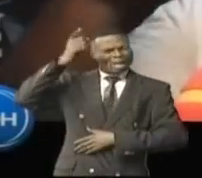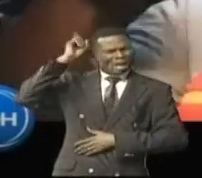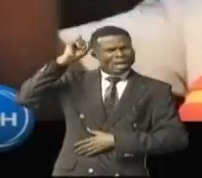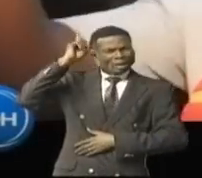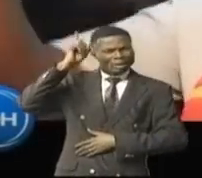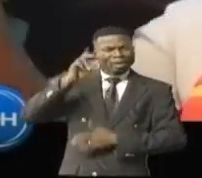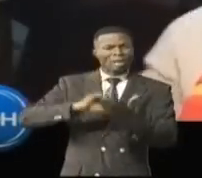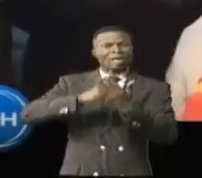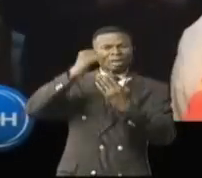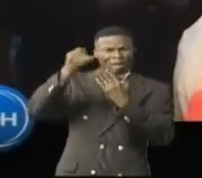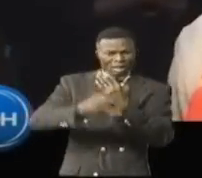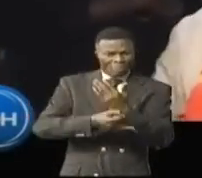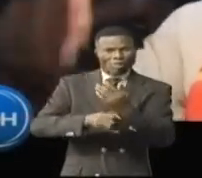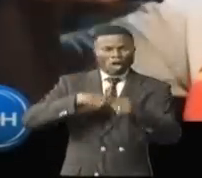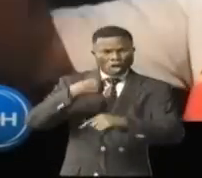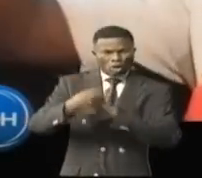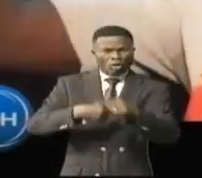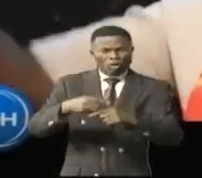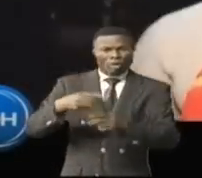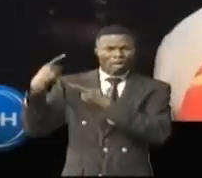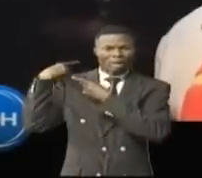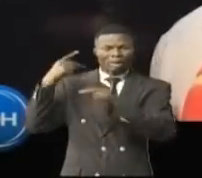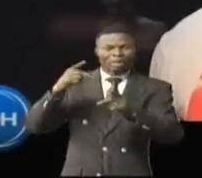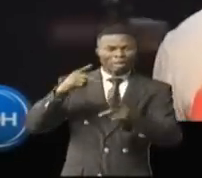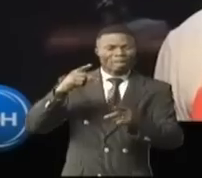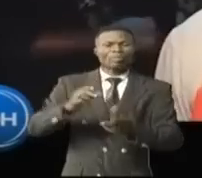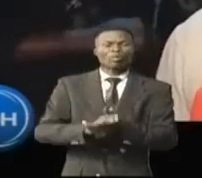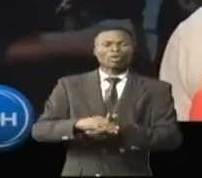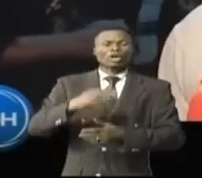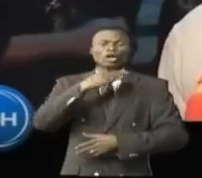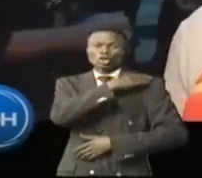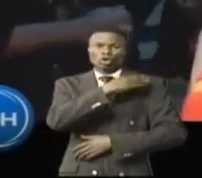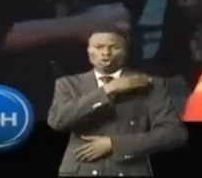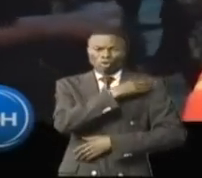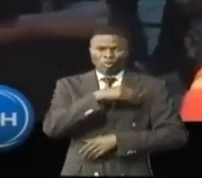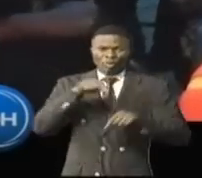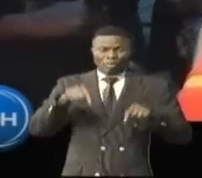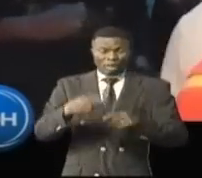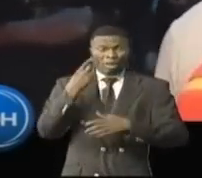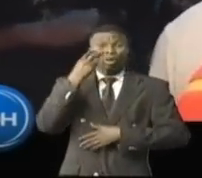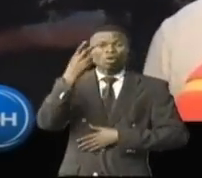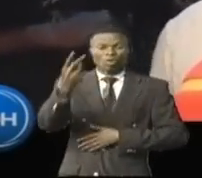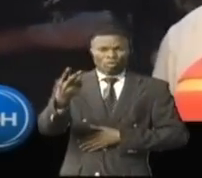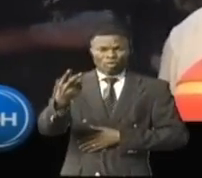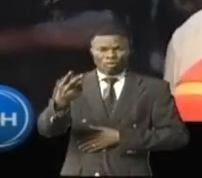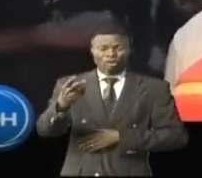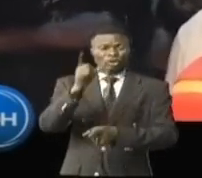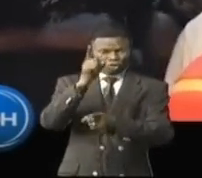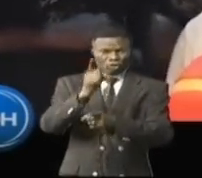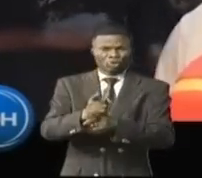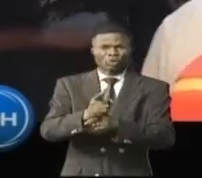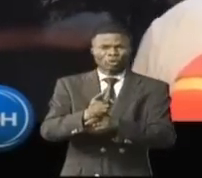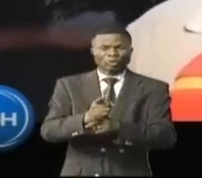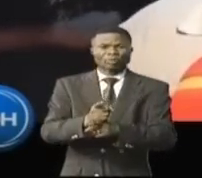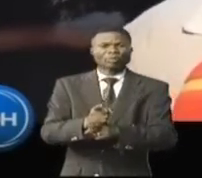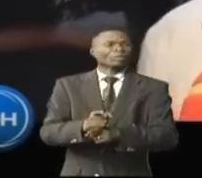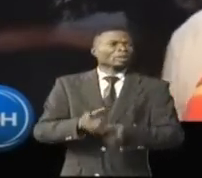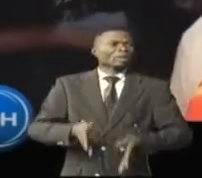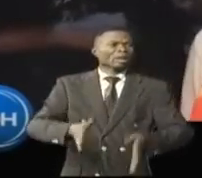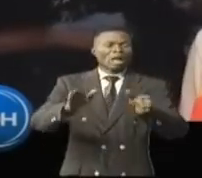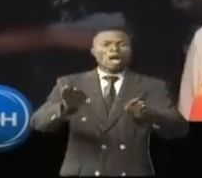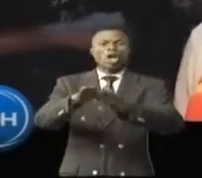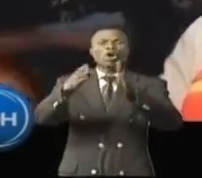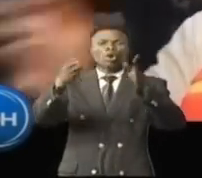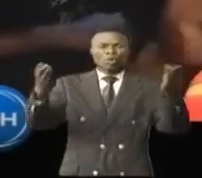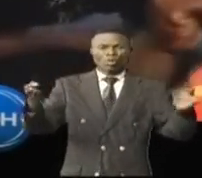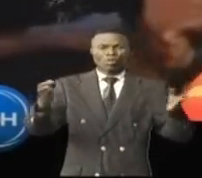ces projets étaient depuis le gouvernement antérieur. Là, nous venons de voir du Vissu comment a été inauguré.